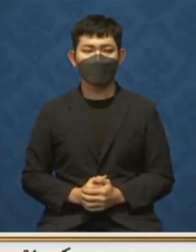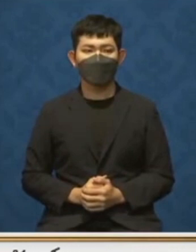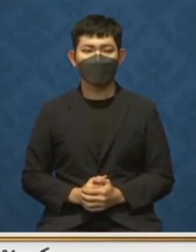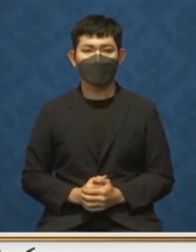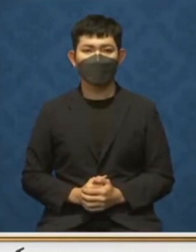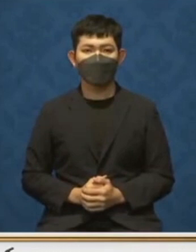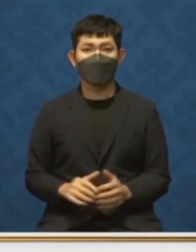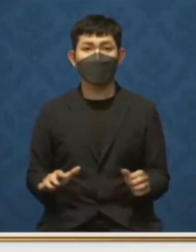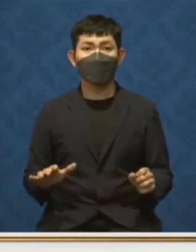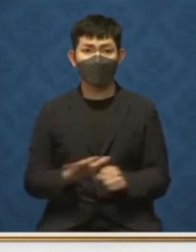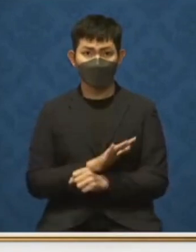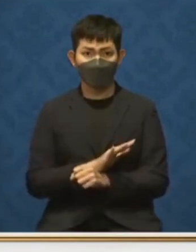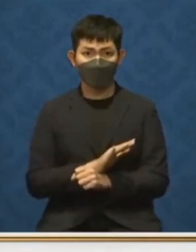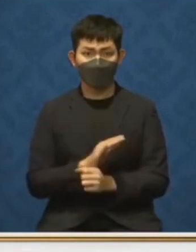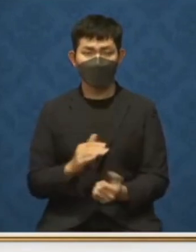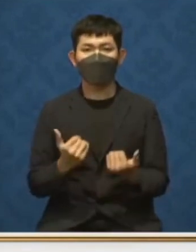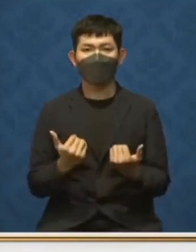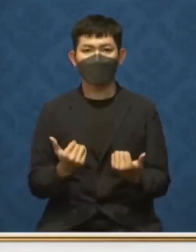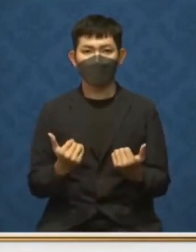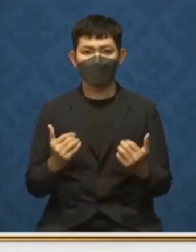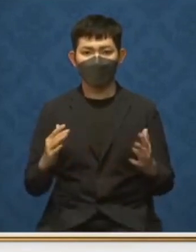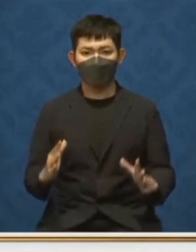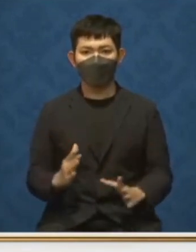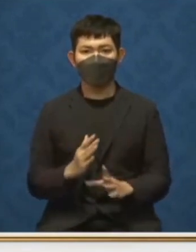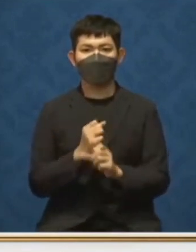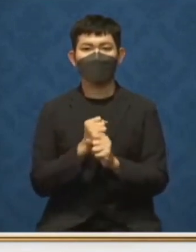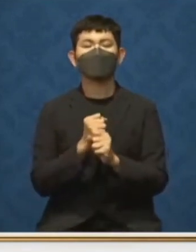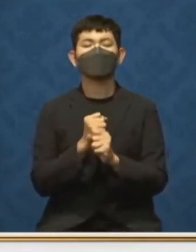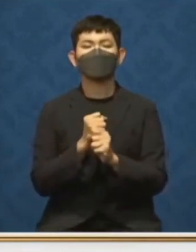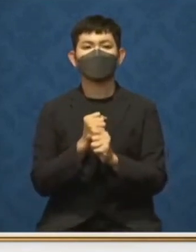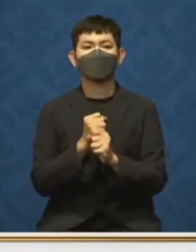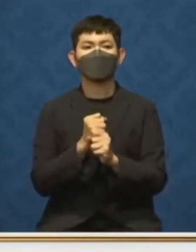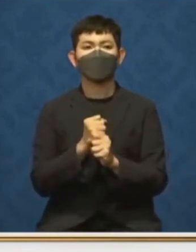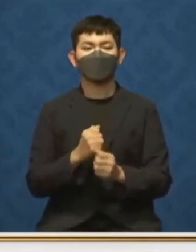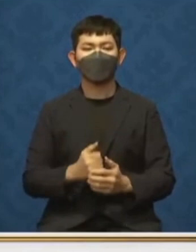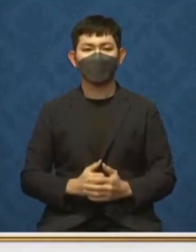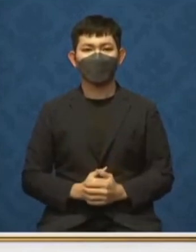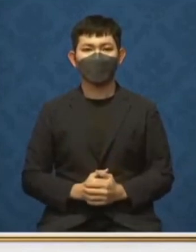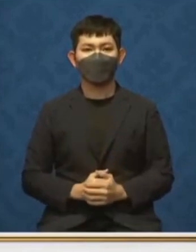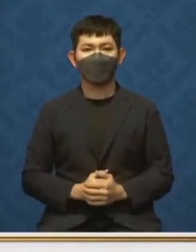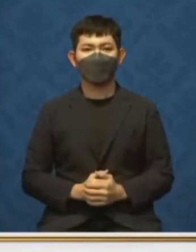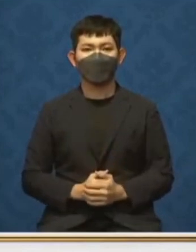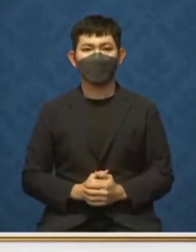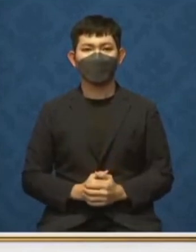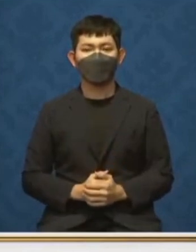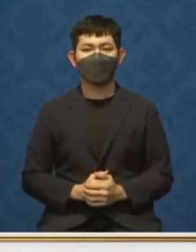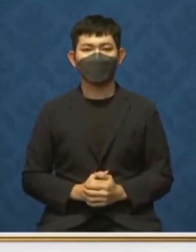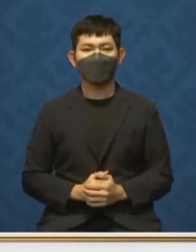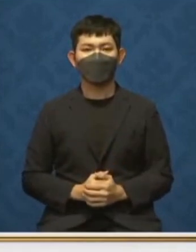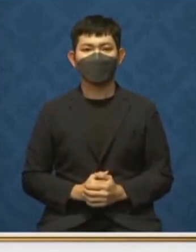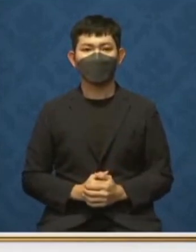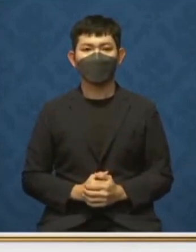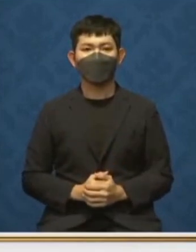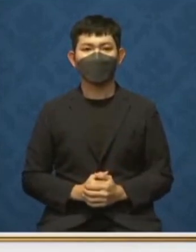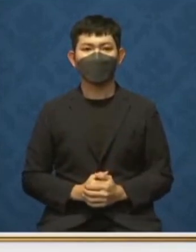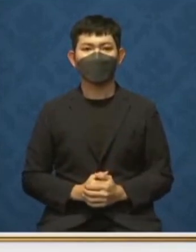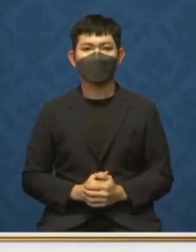ถ้าไม่มีผมขอปิดการลงคะแนนนะครับเจ้าที่แสดงผลครับ